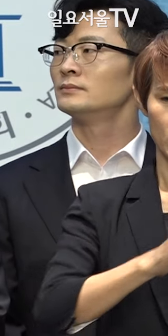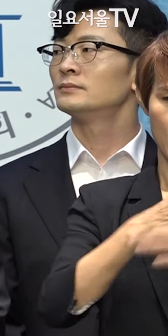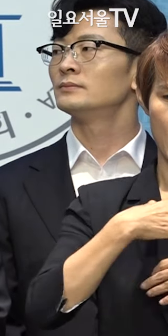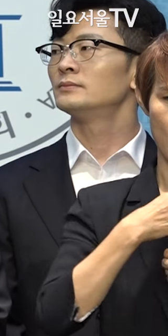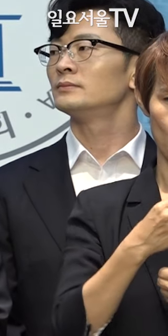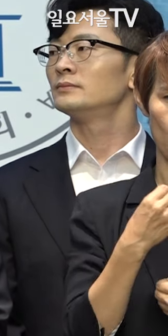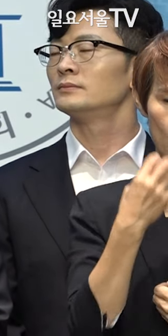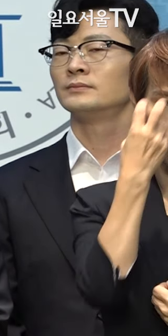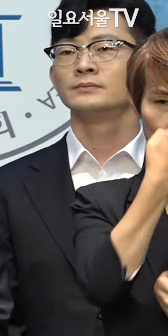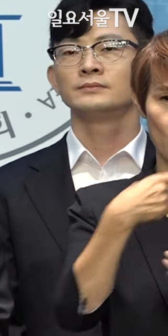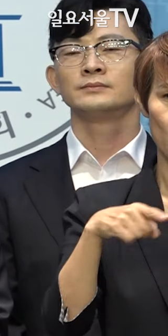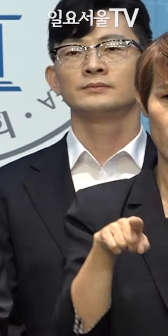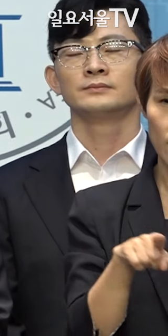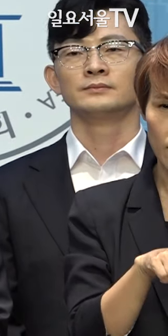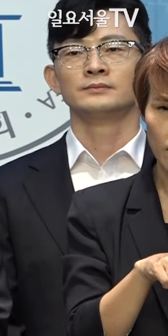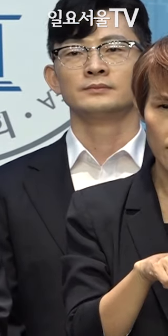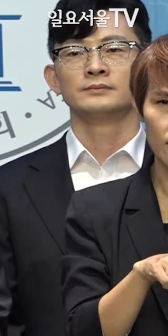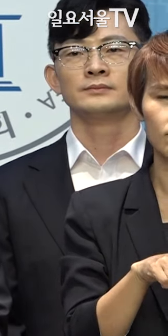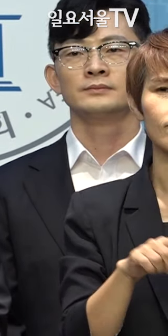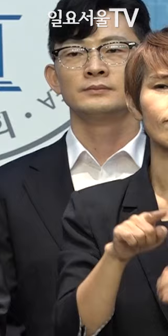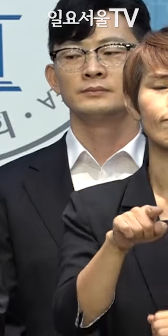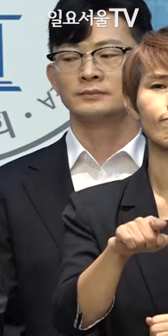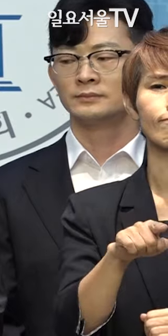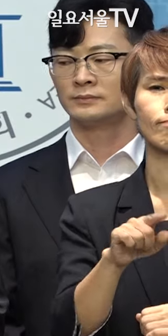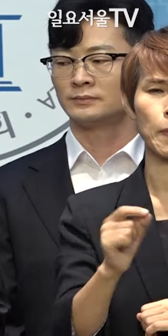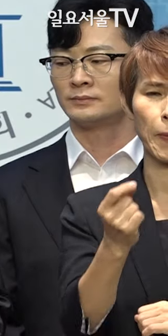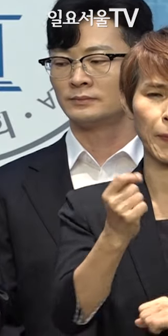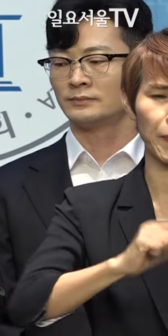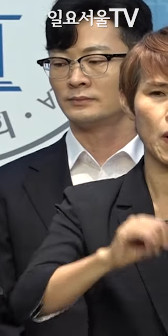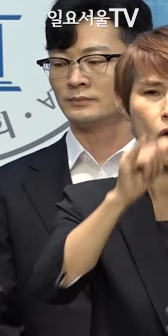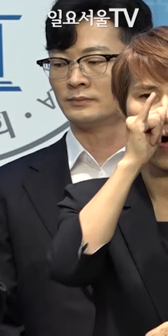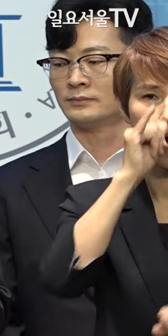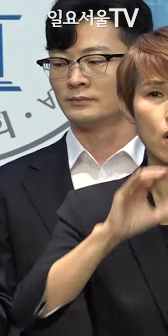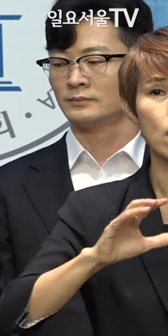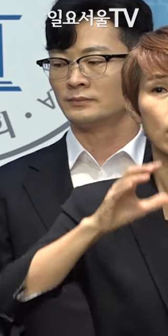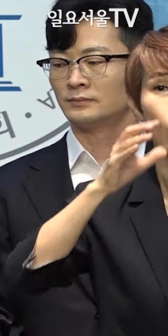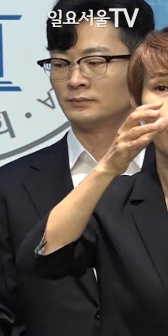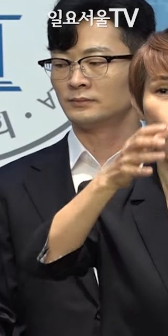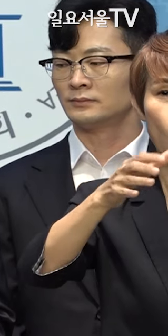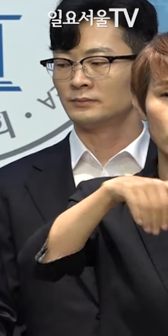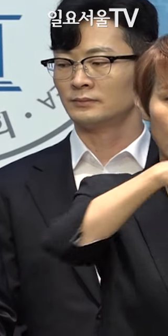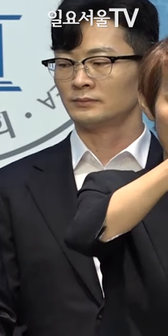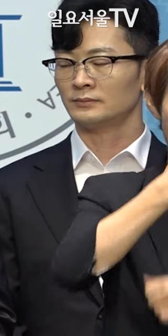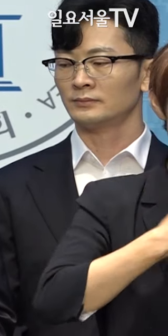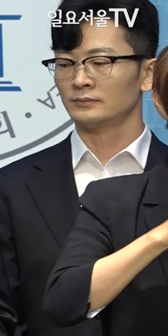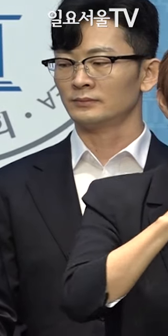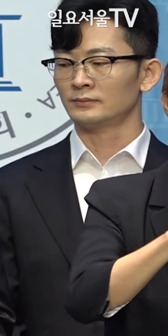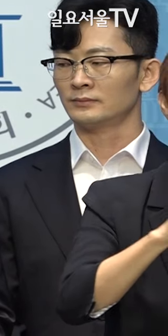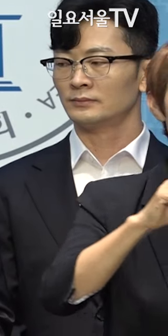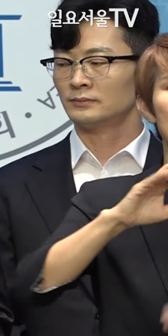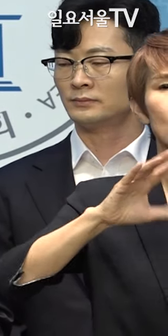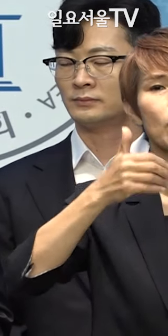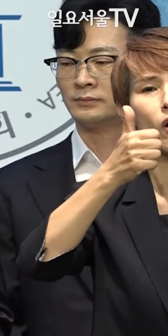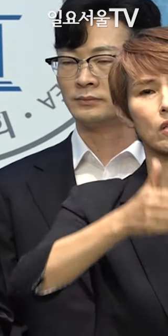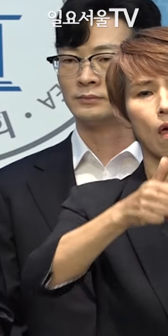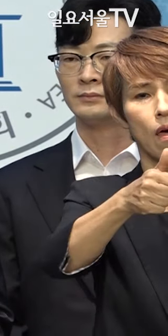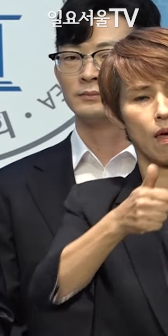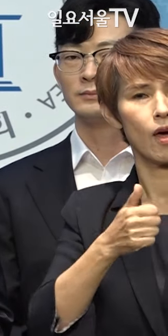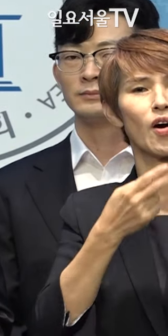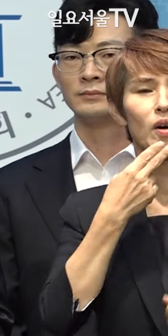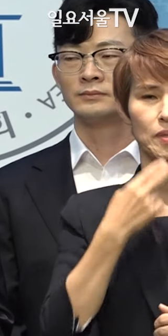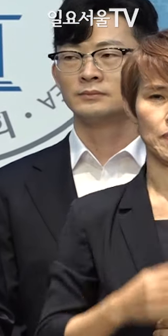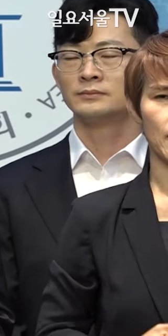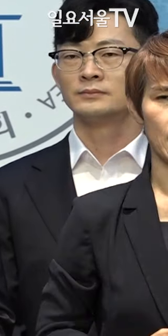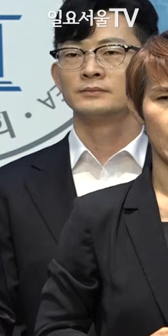지키기 위한 합종연행이 디지털의 속도로 진행되고 있습니다. 글로벌 정체를 제대로 알아야 글로벌 경쟁에 뒤처지지 않을 것입니다.